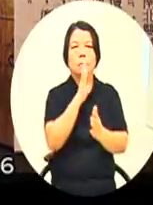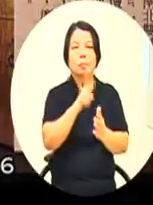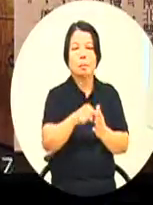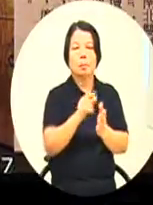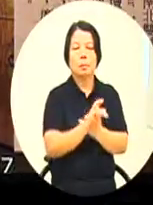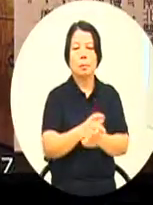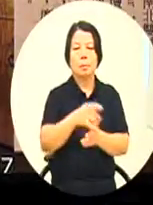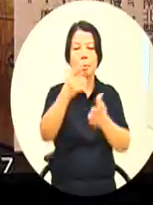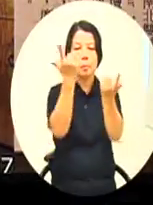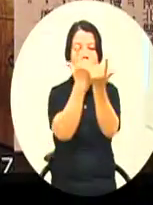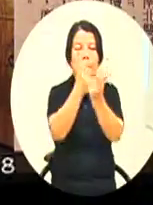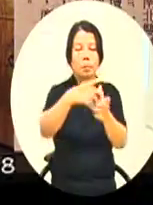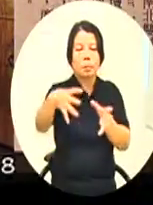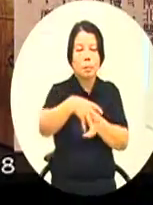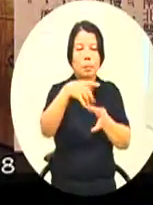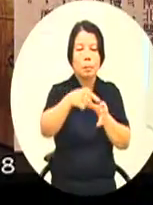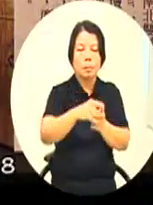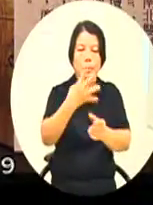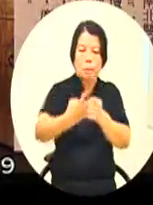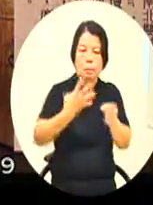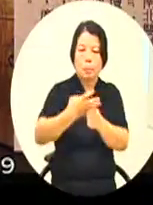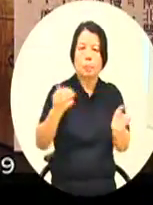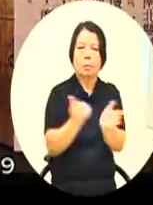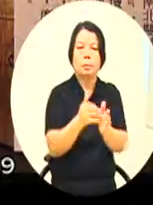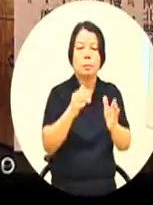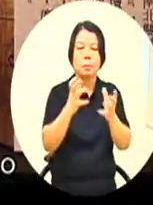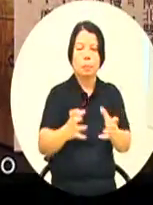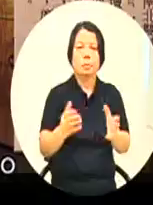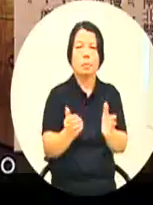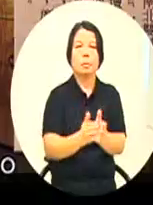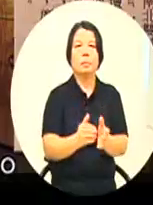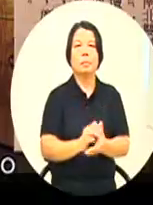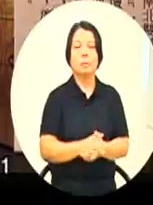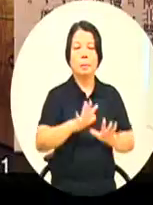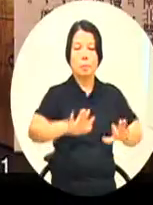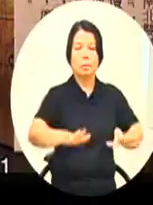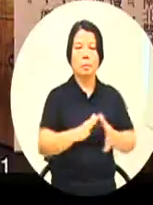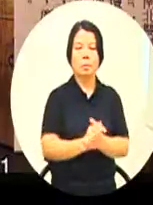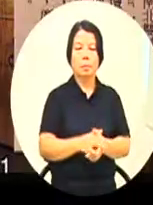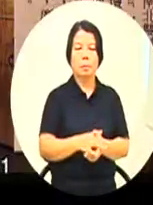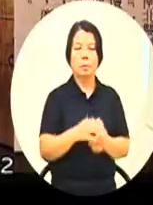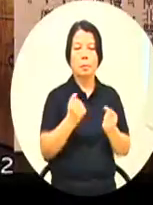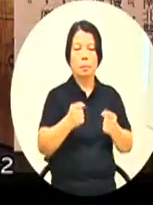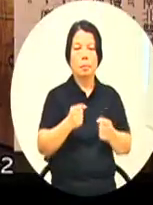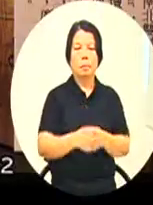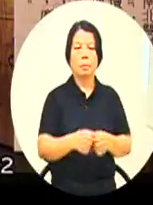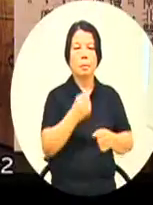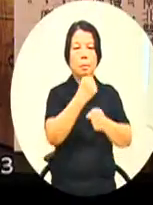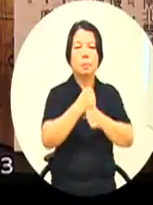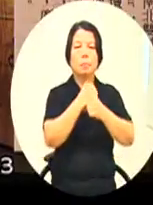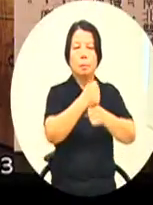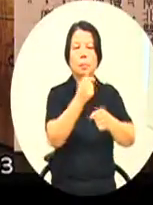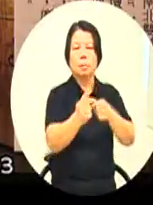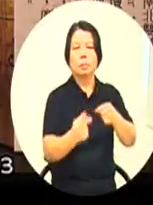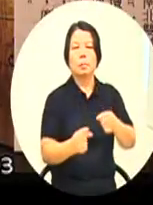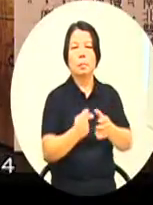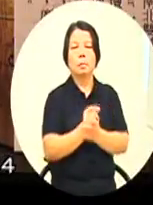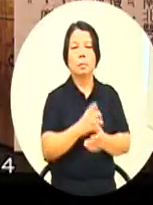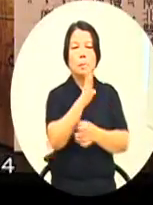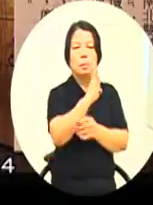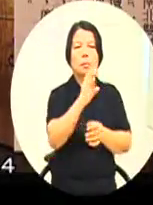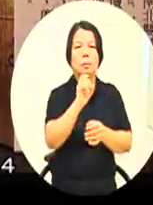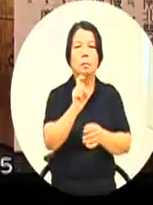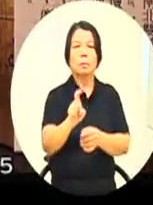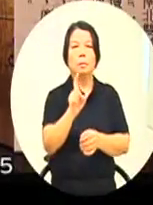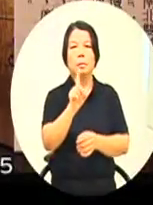进行了第四年，那也刚刚举办完毕哦。那这次呢是在我们博尔的B 室 In